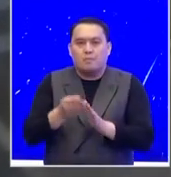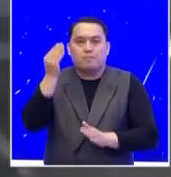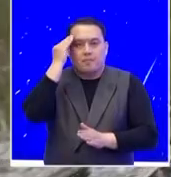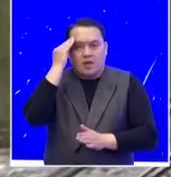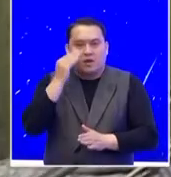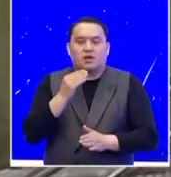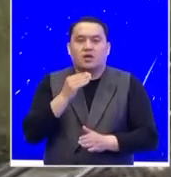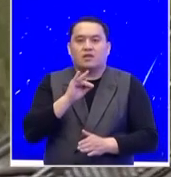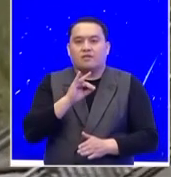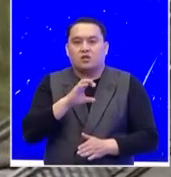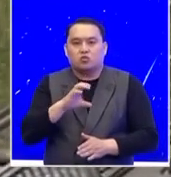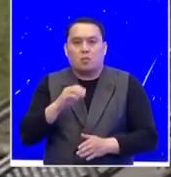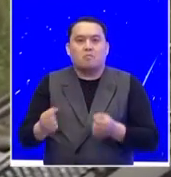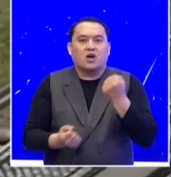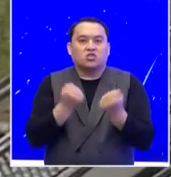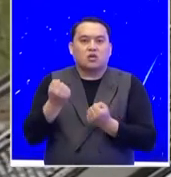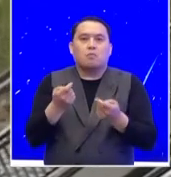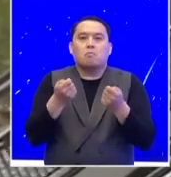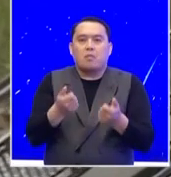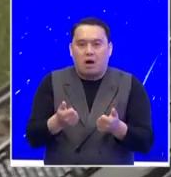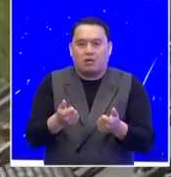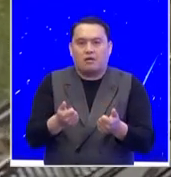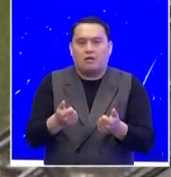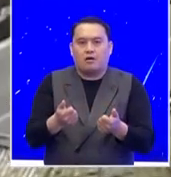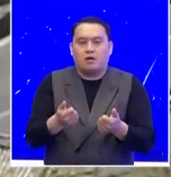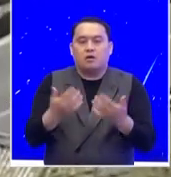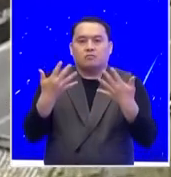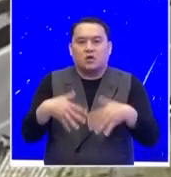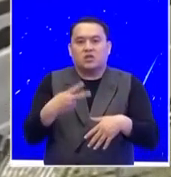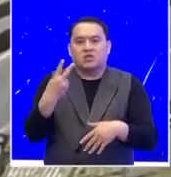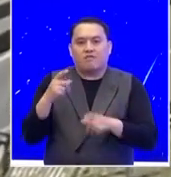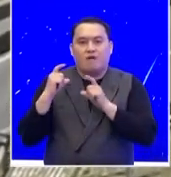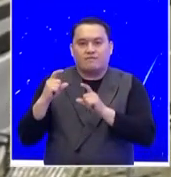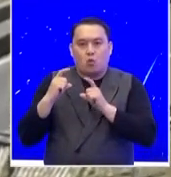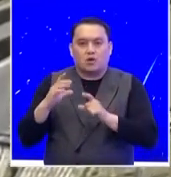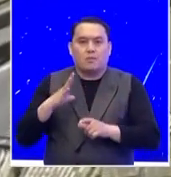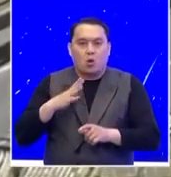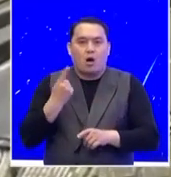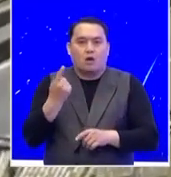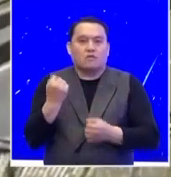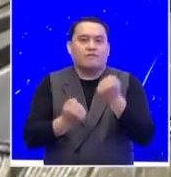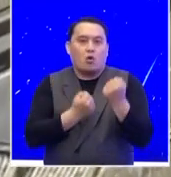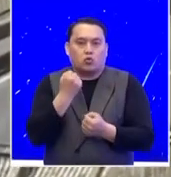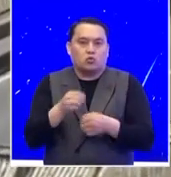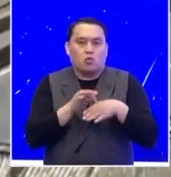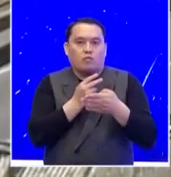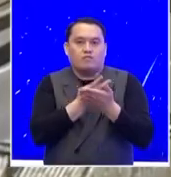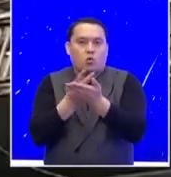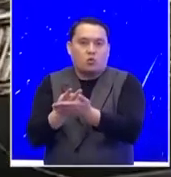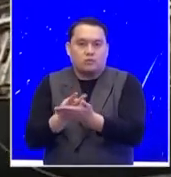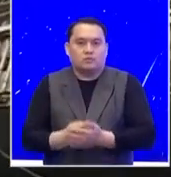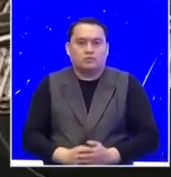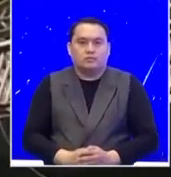борьбы с пандемией машин было мало. В момент обрушения здесь проезжали 2 грузовых фургона. Один из водителей доставлен в больницу